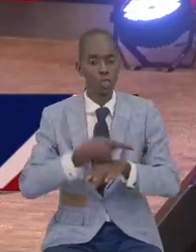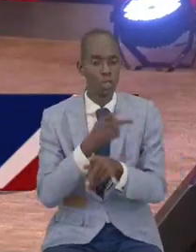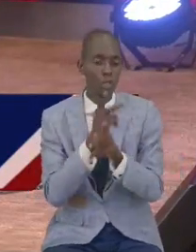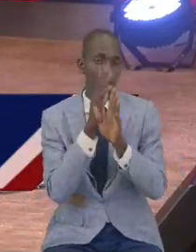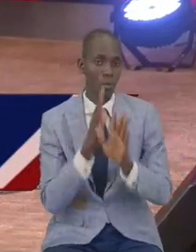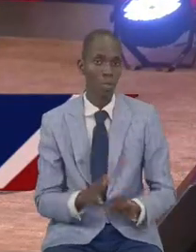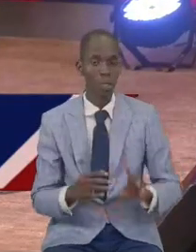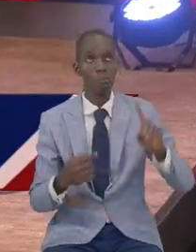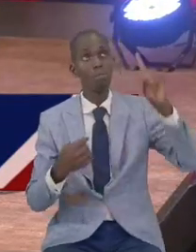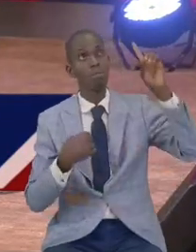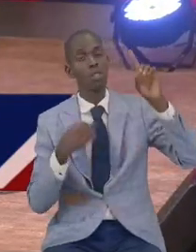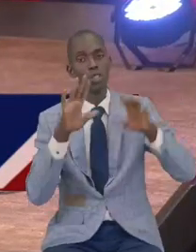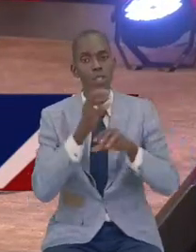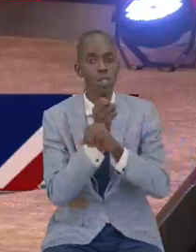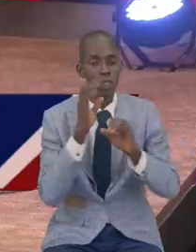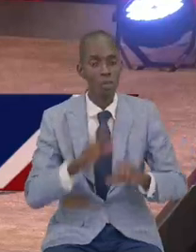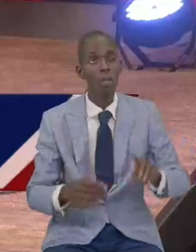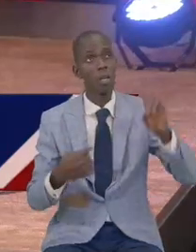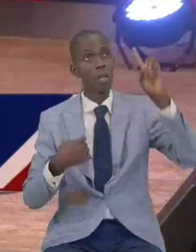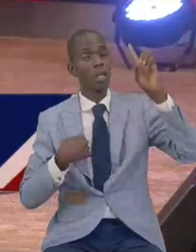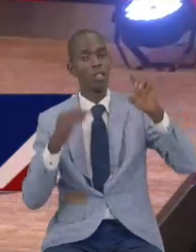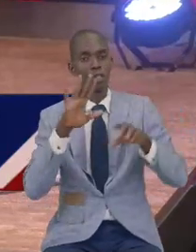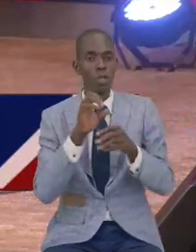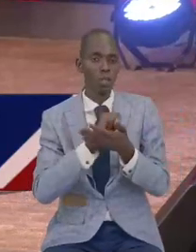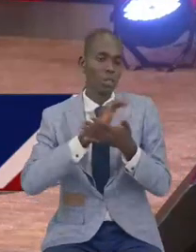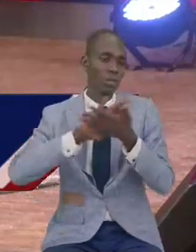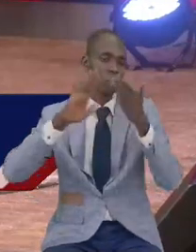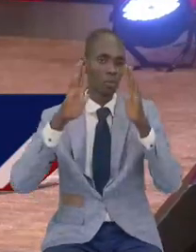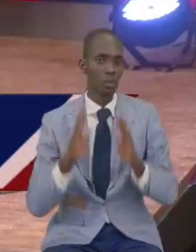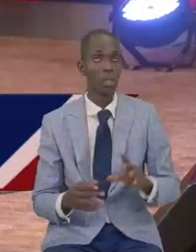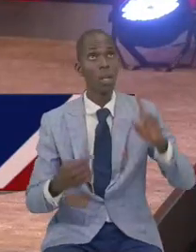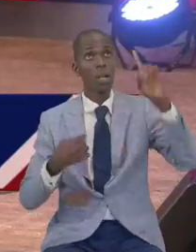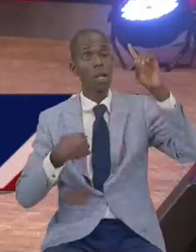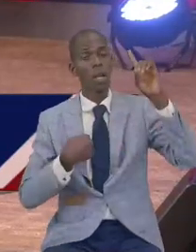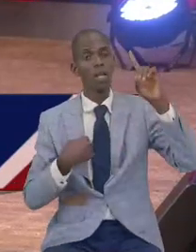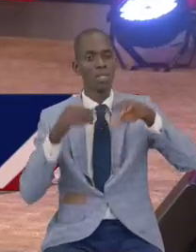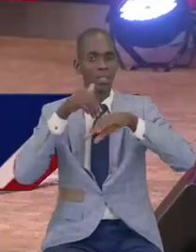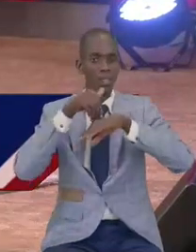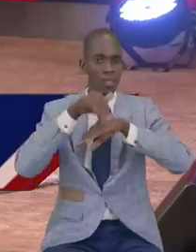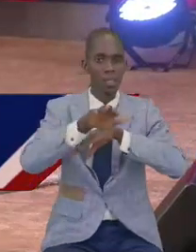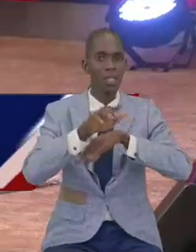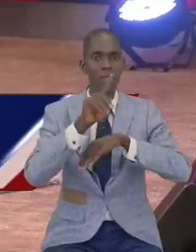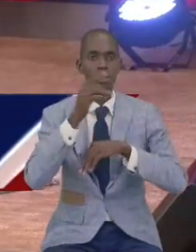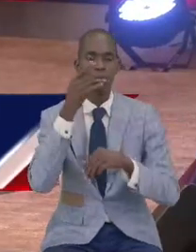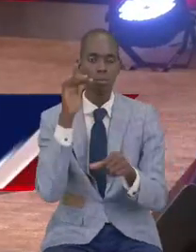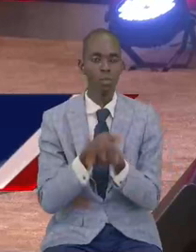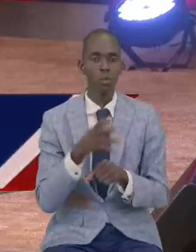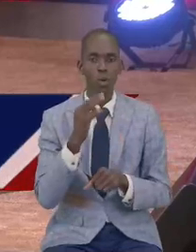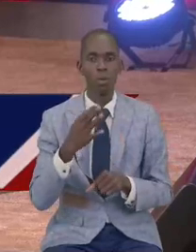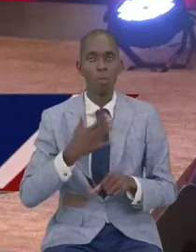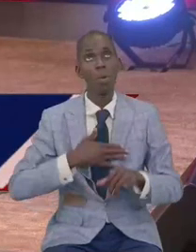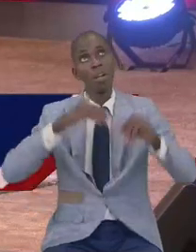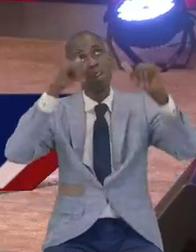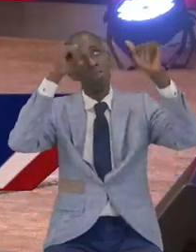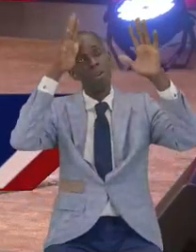voici, j'enverrai, moi le sauveur, le maître, celui qui vous sanctifie, j'enverrai sur vous ce que mon